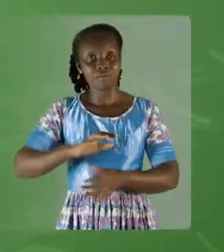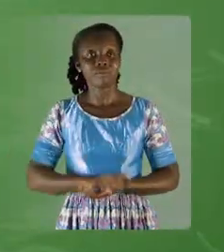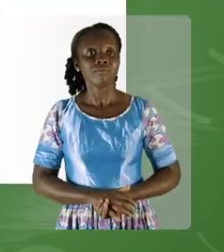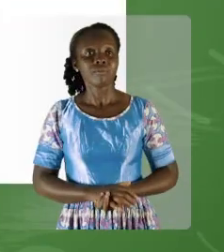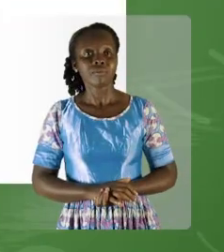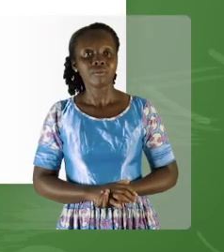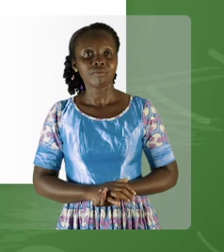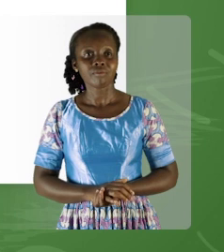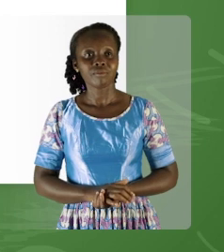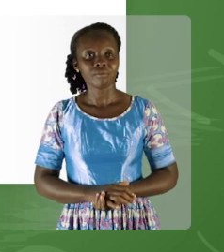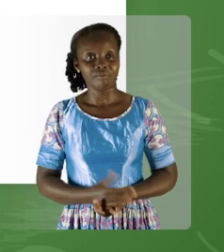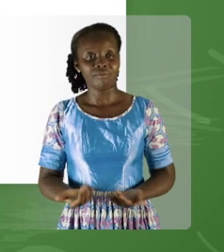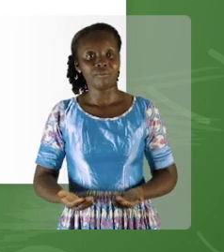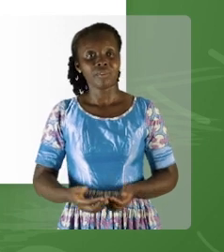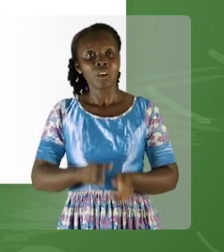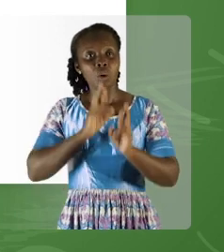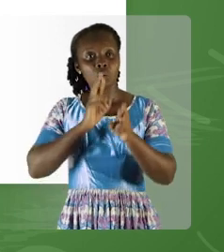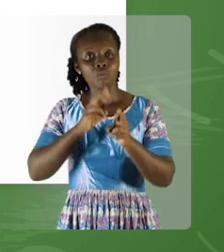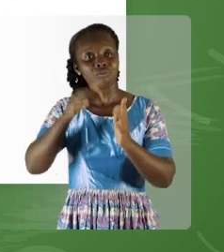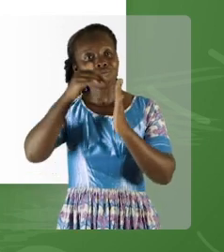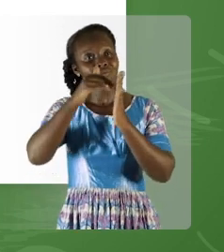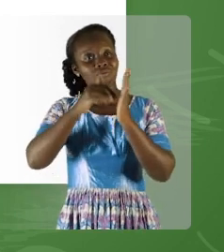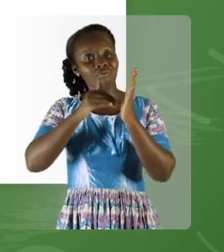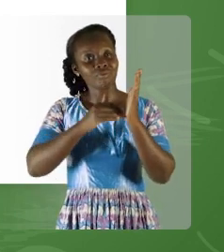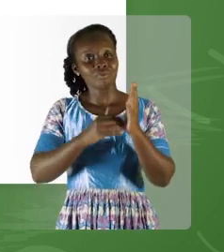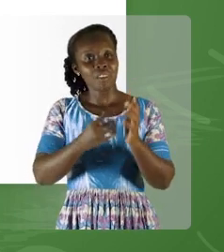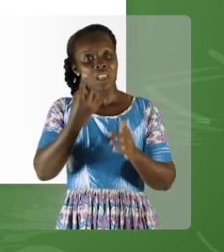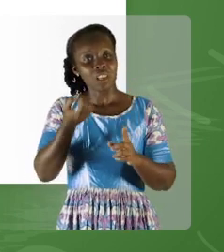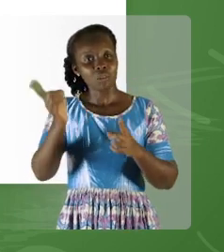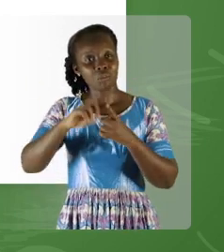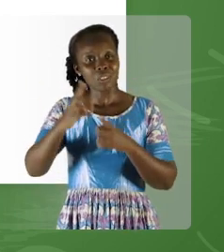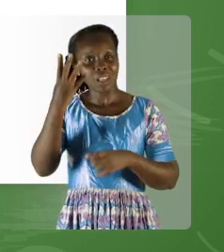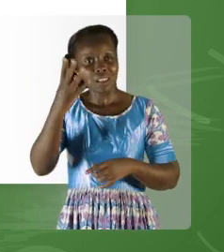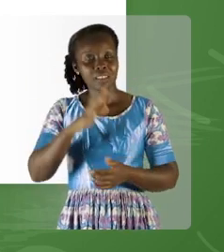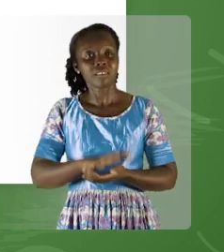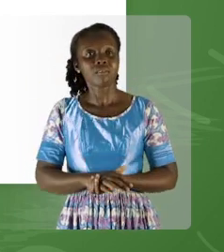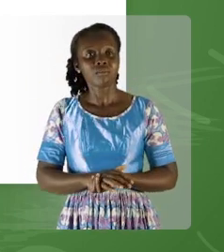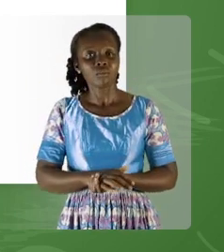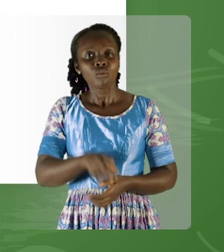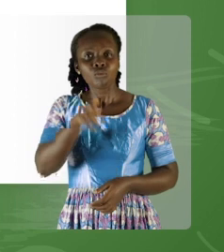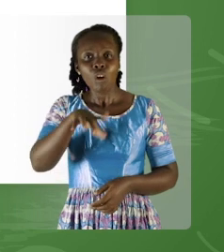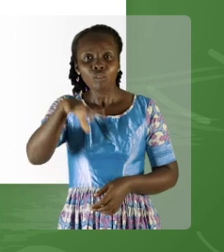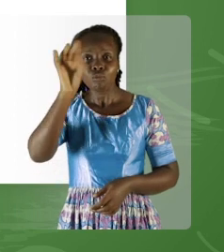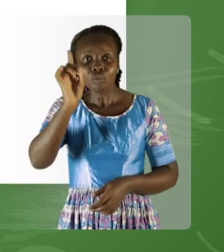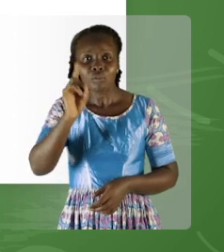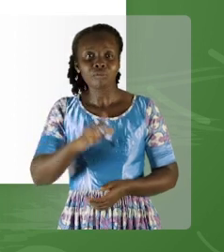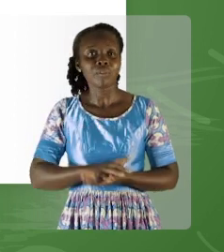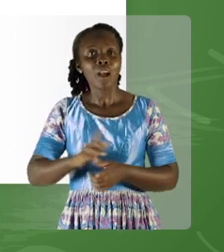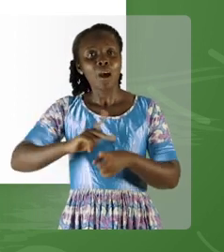d'application. Parmi les affirmations suivantes, relève celles qui sont des pratiques